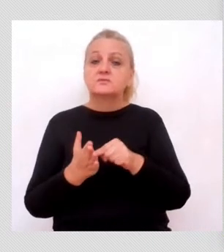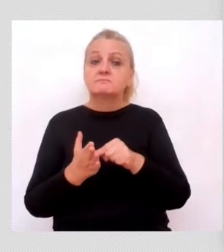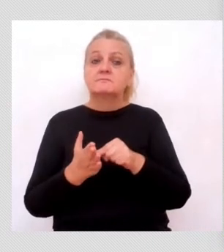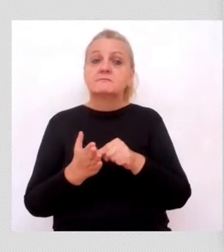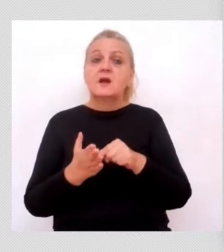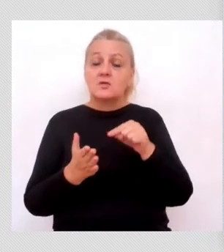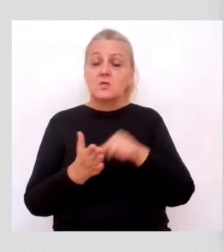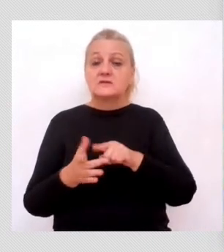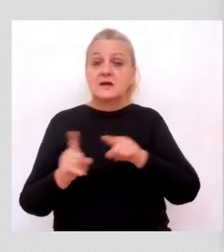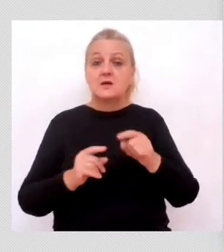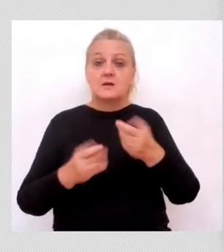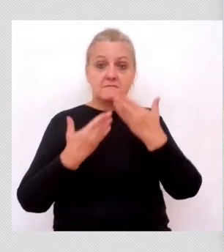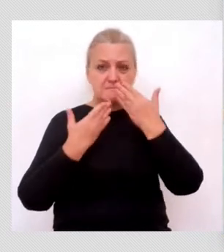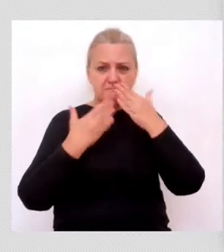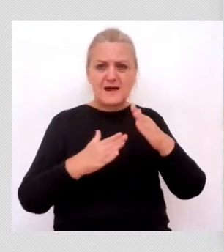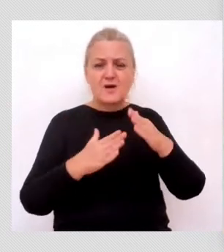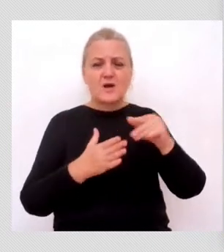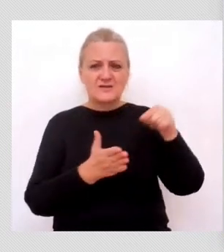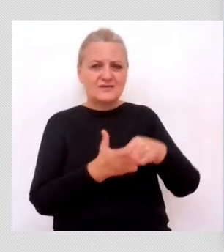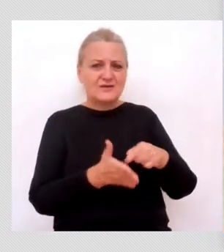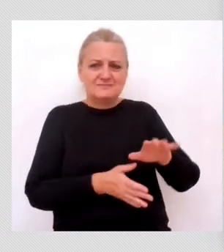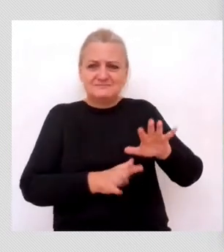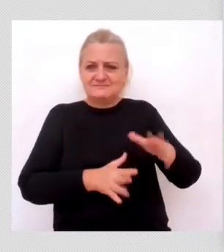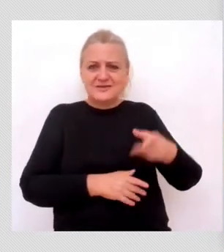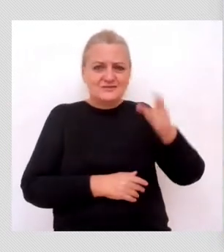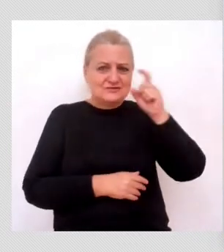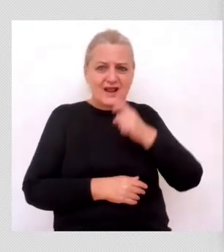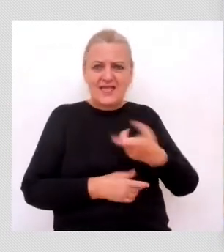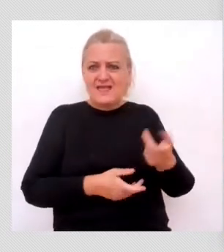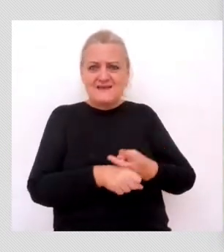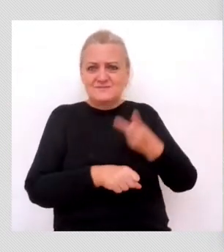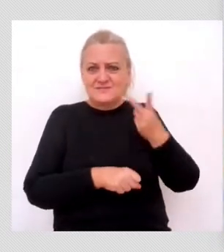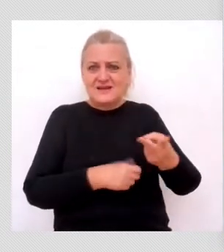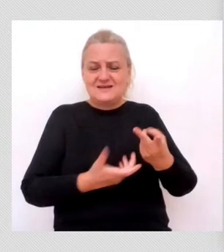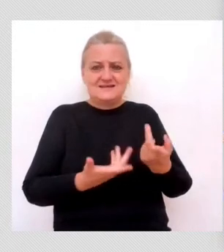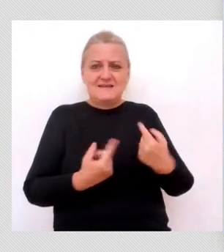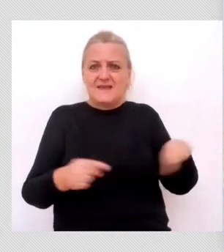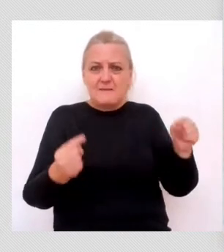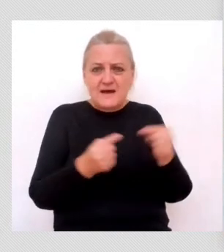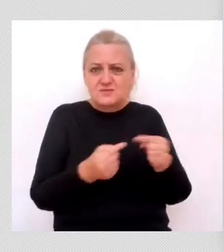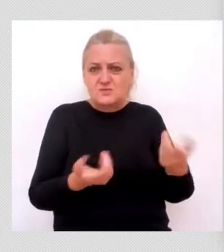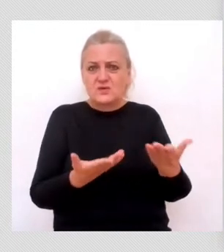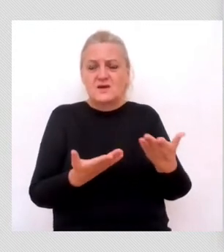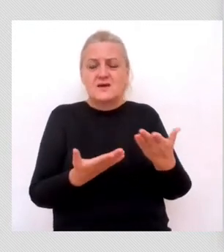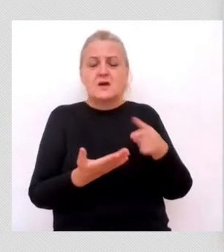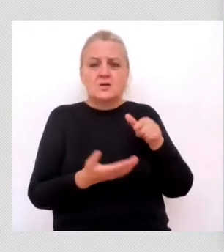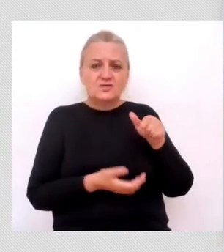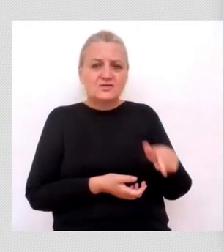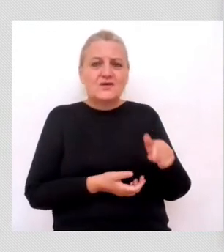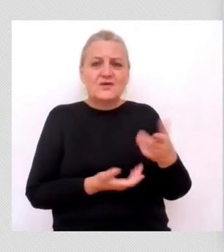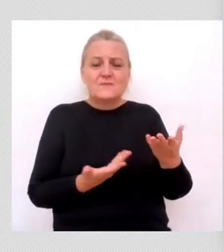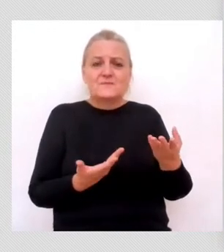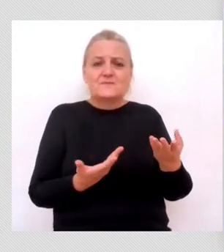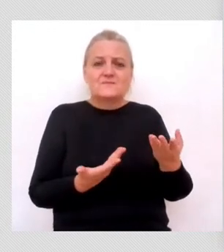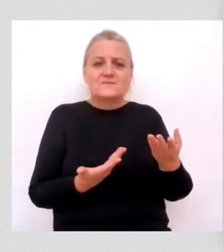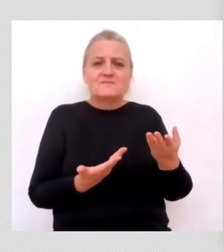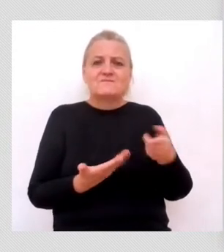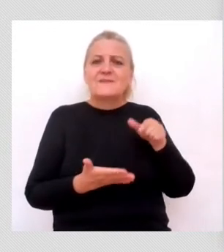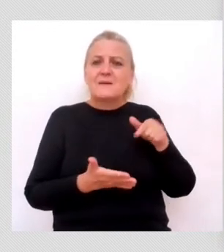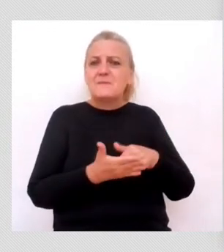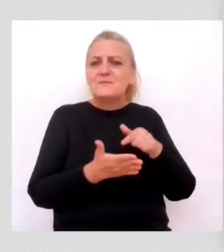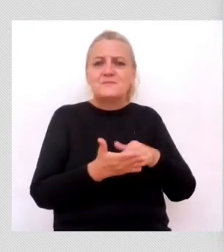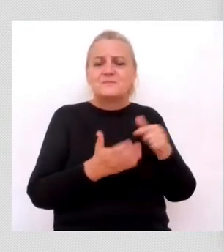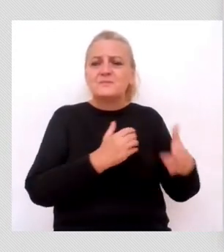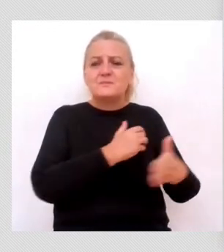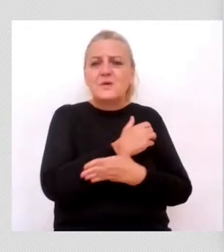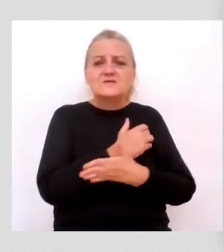pokazywanie, że to jest patologia, że to jest nie fair, że to jest niewłaściwe, że to jest jednak rzecz, która jest jakoś fundamentalnie,